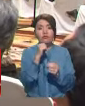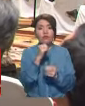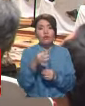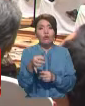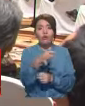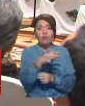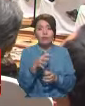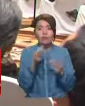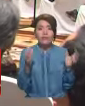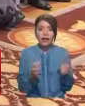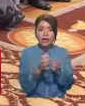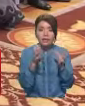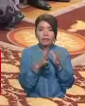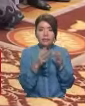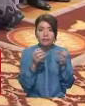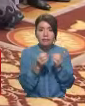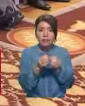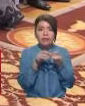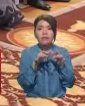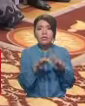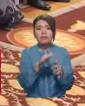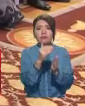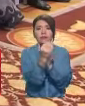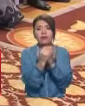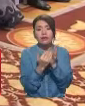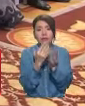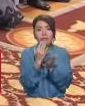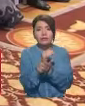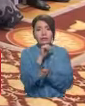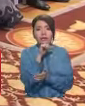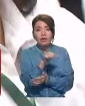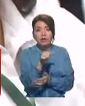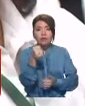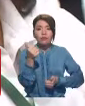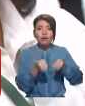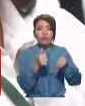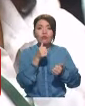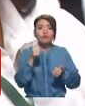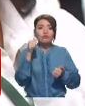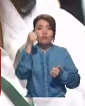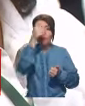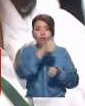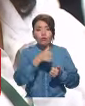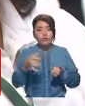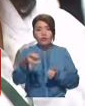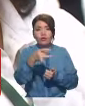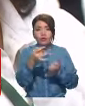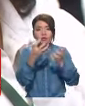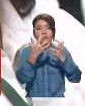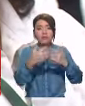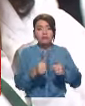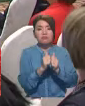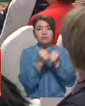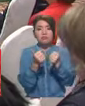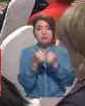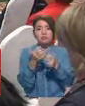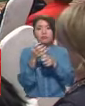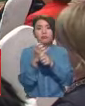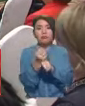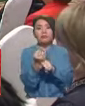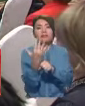для сохранения семьи действуют целые программы. Благодаря им, по сравнению с прошлым годом, в регионе количество разрушенных браков